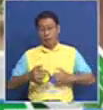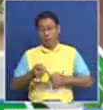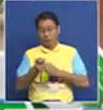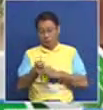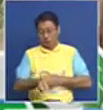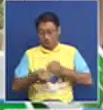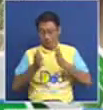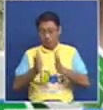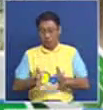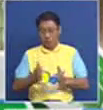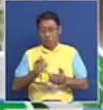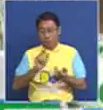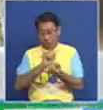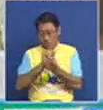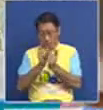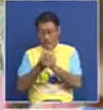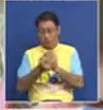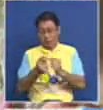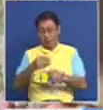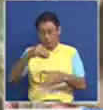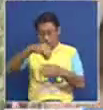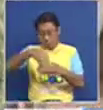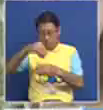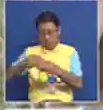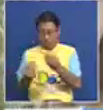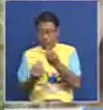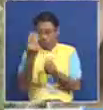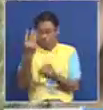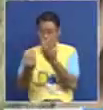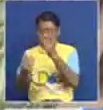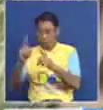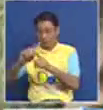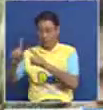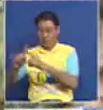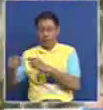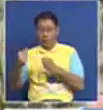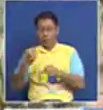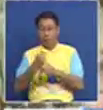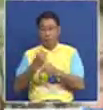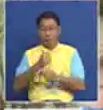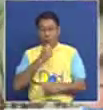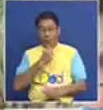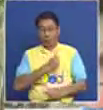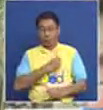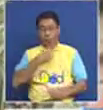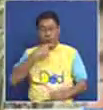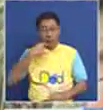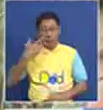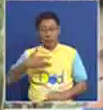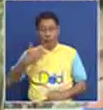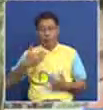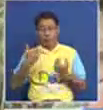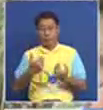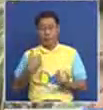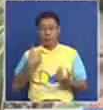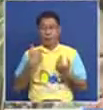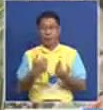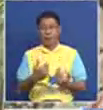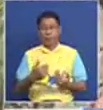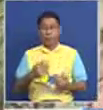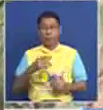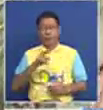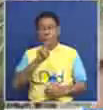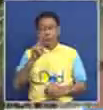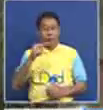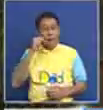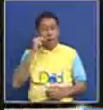ส่วนใหญ่ต้องหันไปเปลี่ยนแนวทางการเพาะปลูกพืชพันธุ์ชนิดต่างๆที่สามารถคงทนต่อภัยแล้งได้ที่สำคัญต้องใช้น้ำ